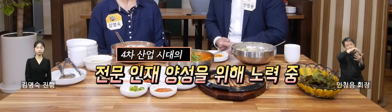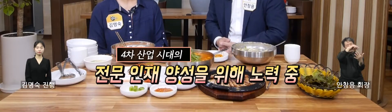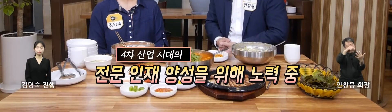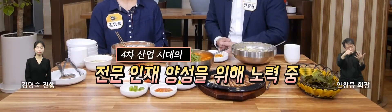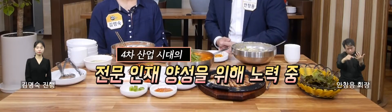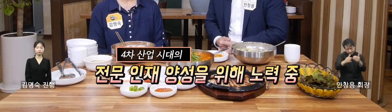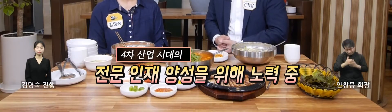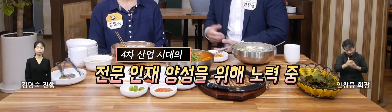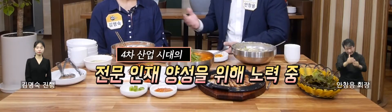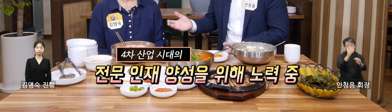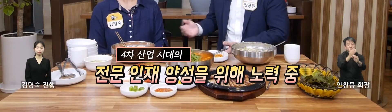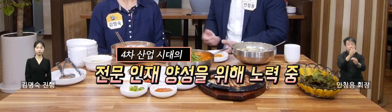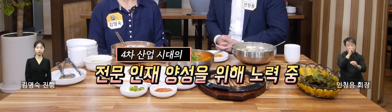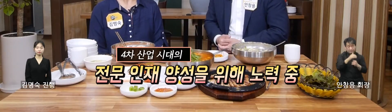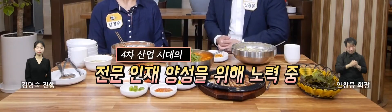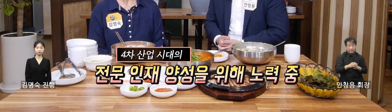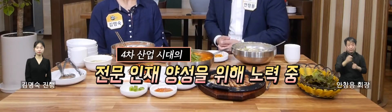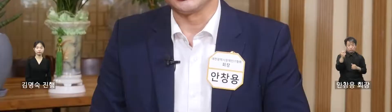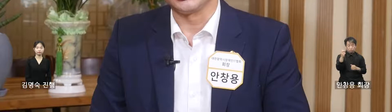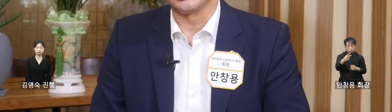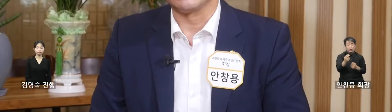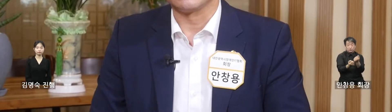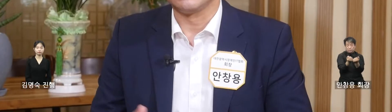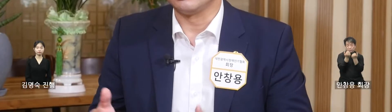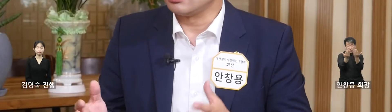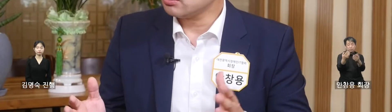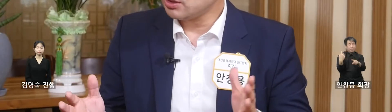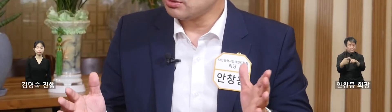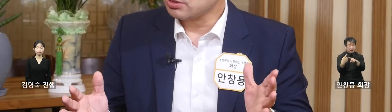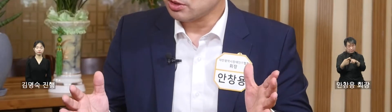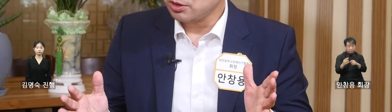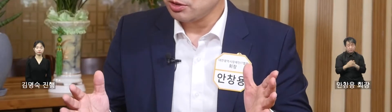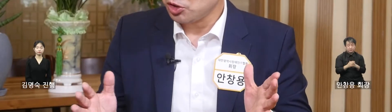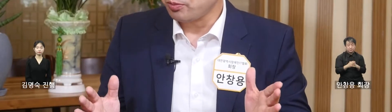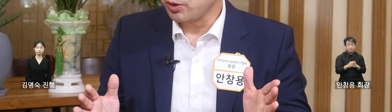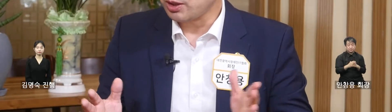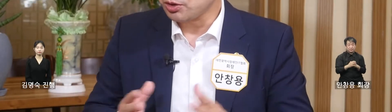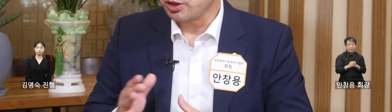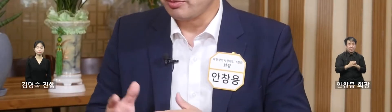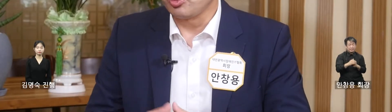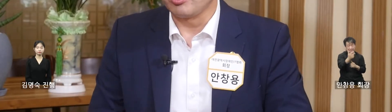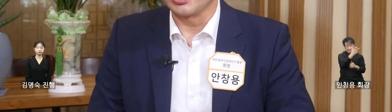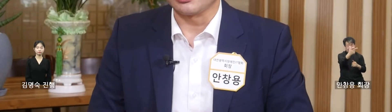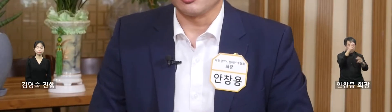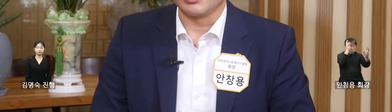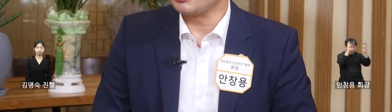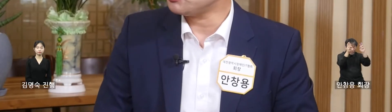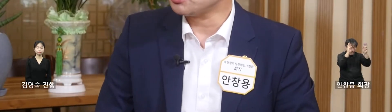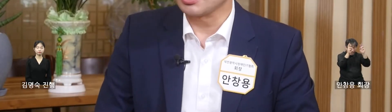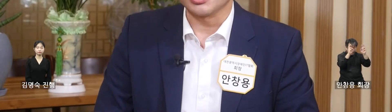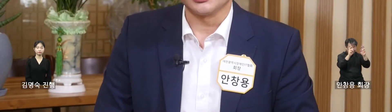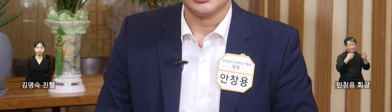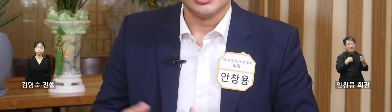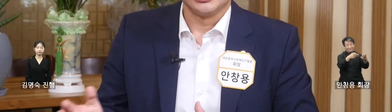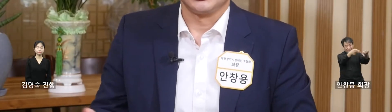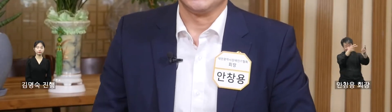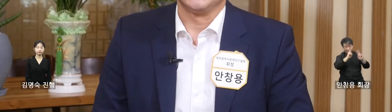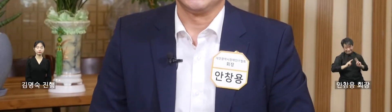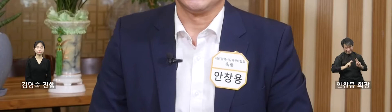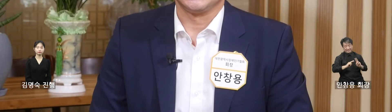하고 있고요. 앞서 말씀드렸듯이 그 한 큰 기업과 저희가 MOU를 맺었다고